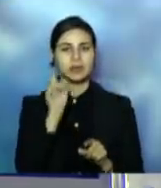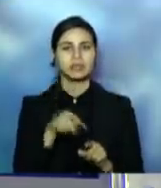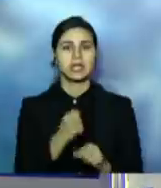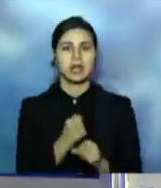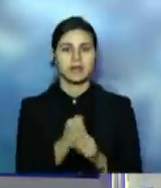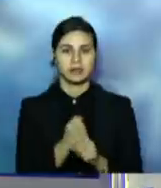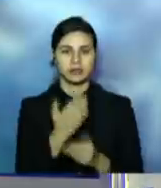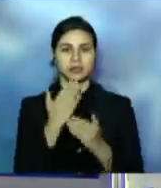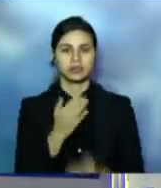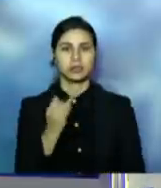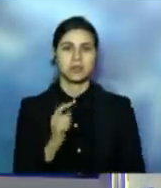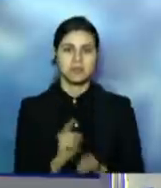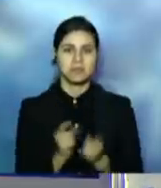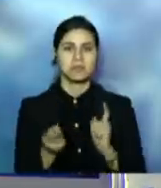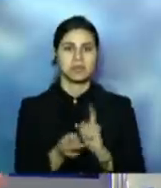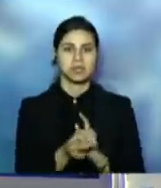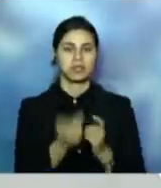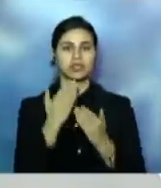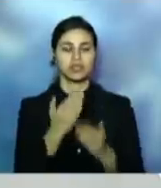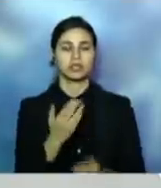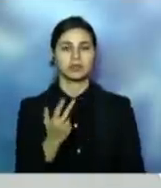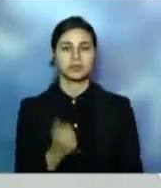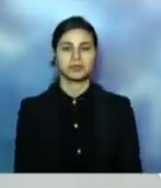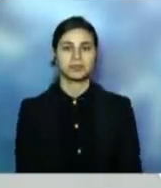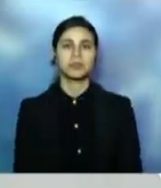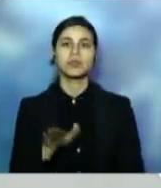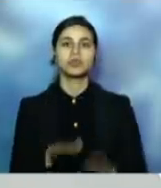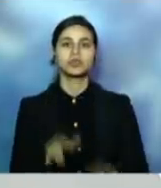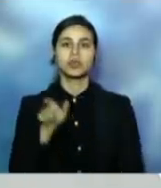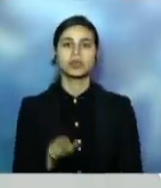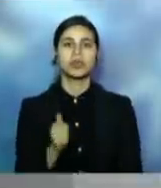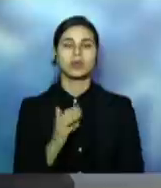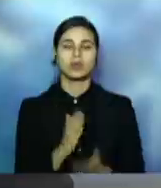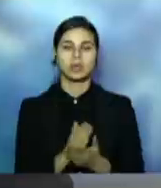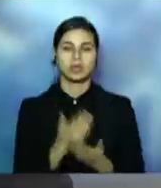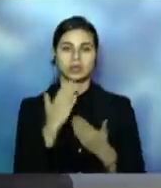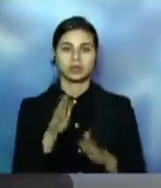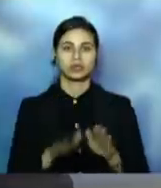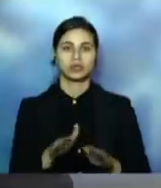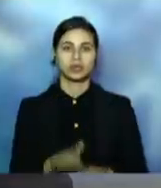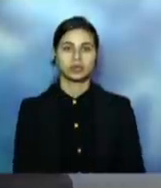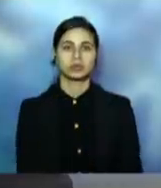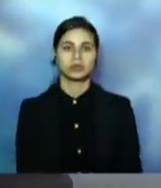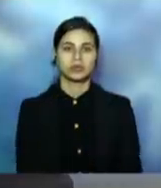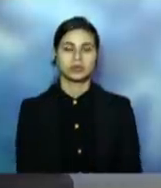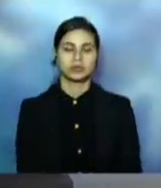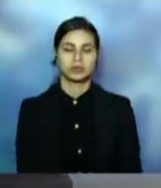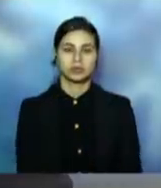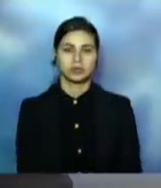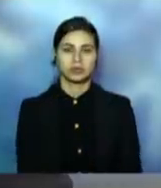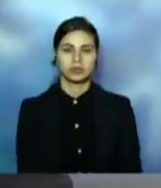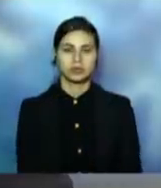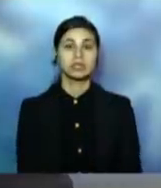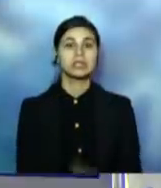გავაკეთო? პირიქით არის. კითხოთ, რა საკვირაა. წონა როგორი აქვს ქალბატონს? წონა როგორია? თქვენი წონა?